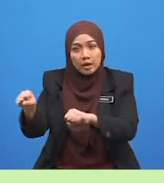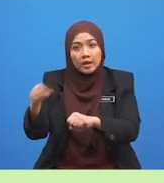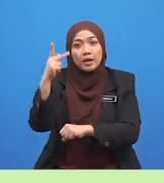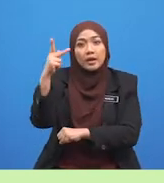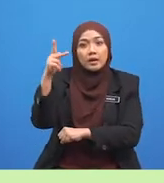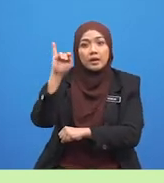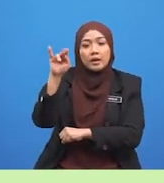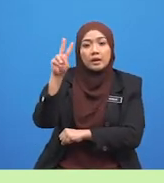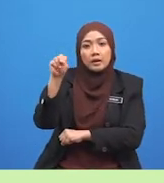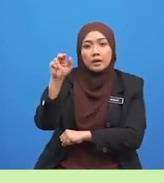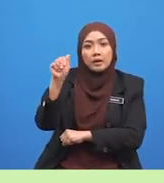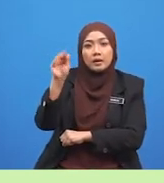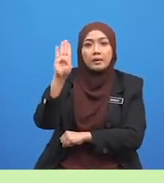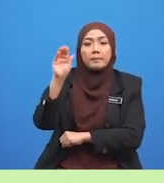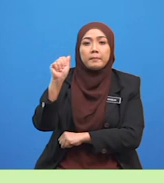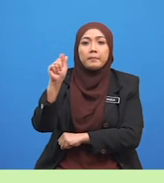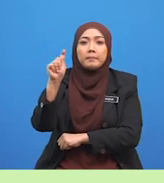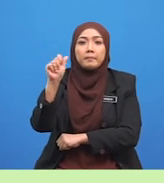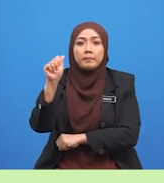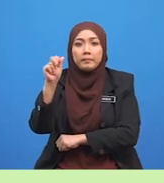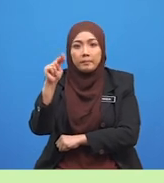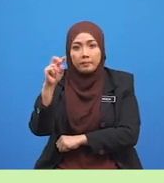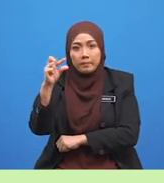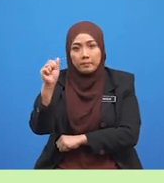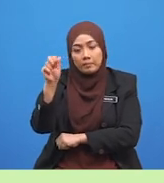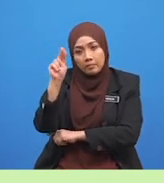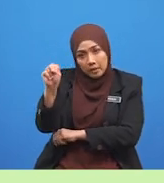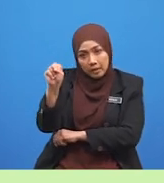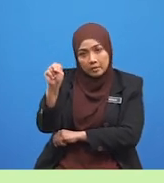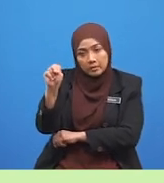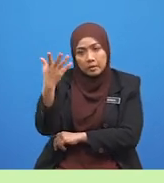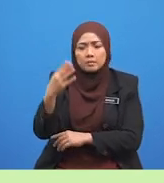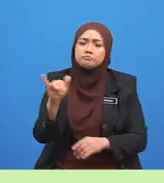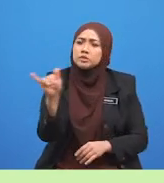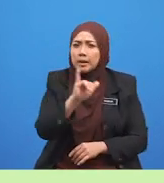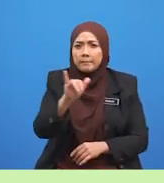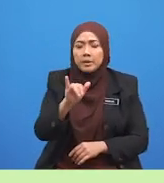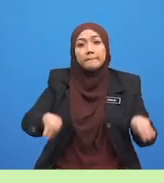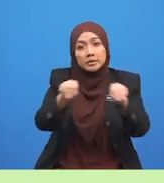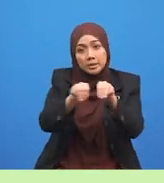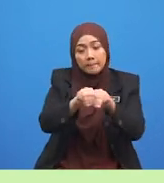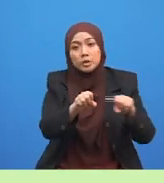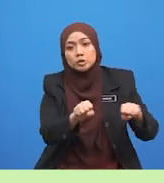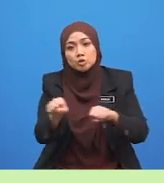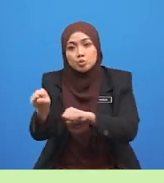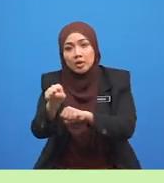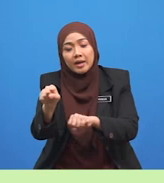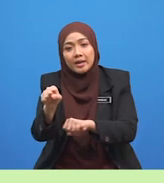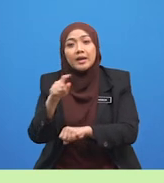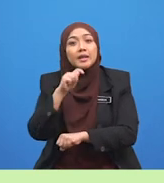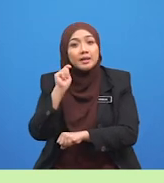Kinabatangan. Kepentingannya juga adalah sebagai jalan perhubungan dan pengangkutan.